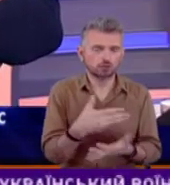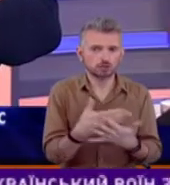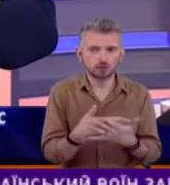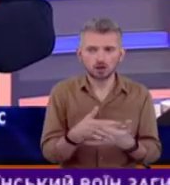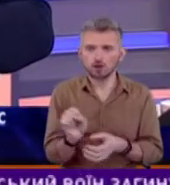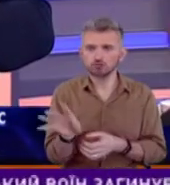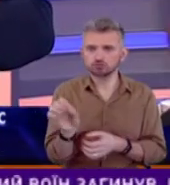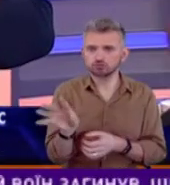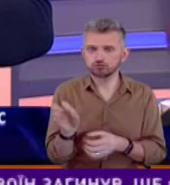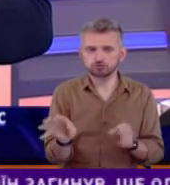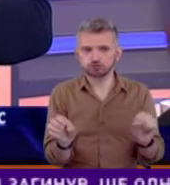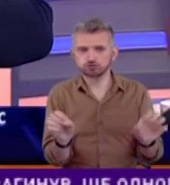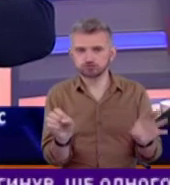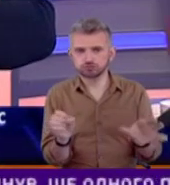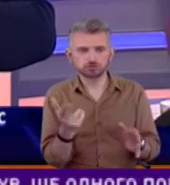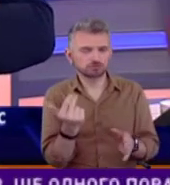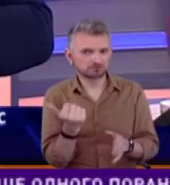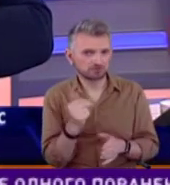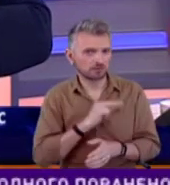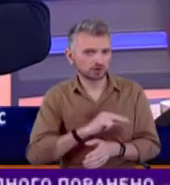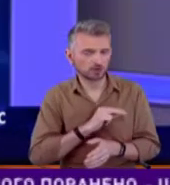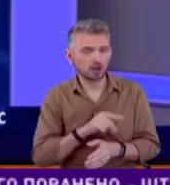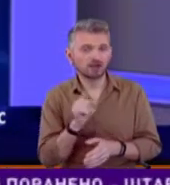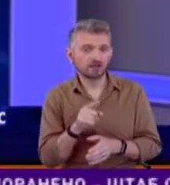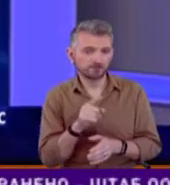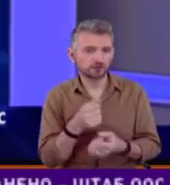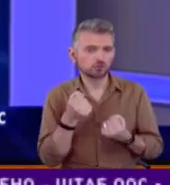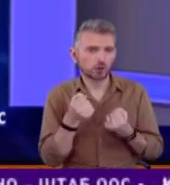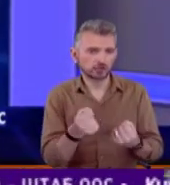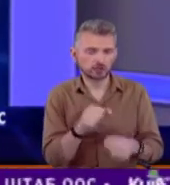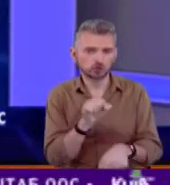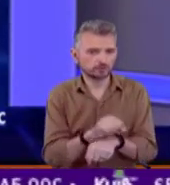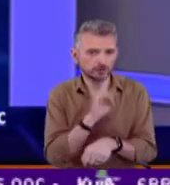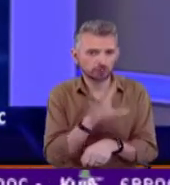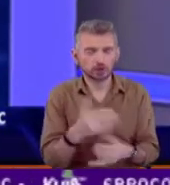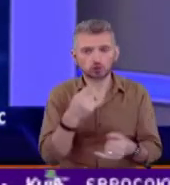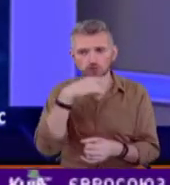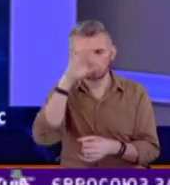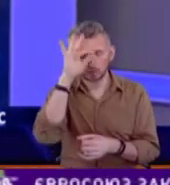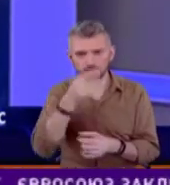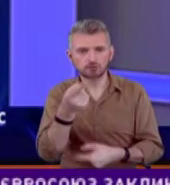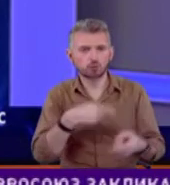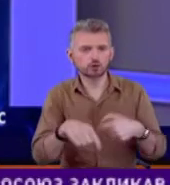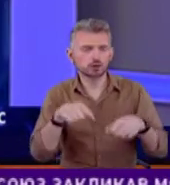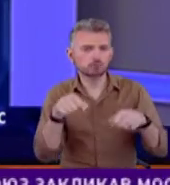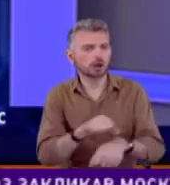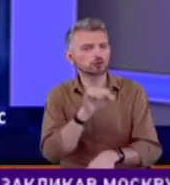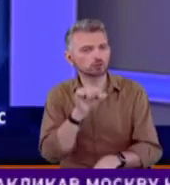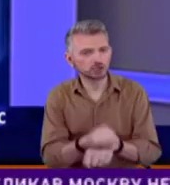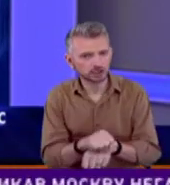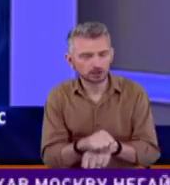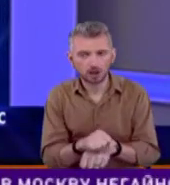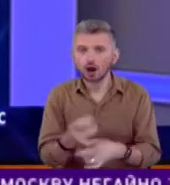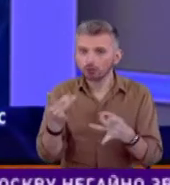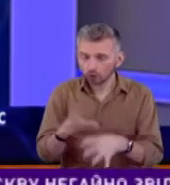19, повороти включає. Включає всі повороти, то він, вірогідно, доїде, його не зупинить. Так. Сьогодні поліції повернули право зупинити, то тут може... А,